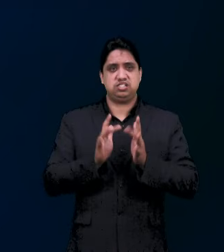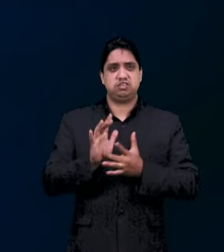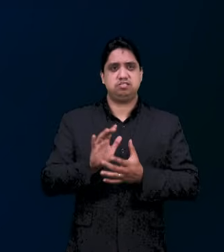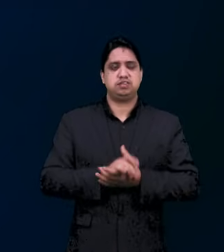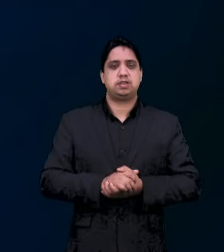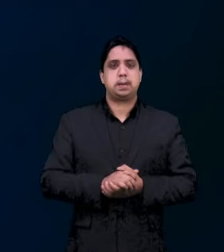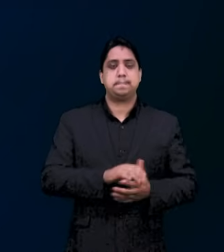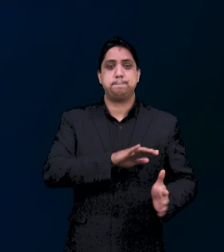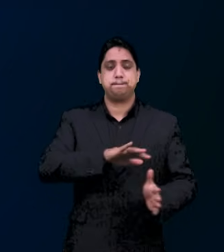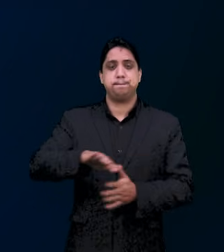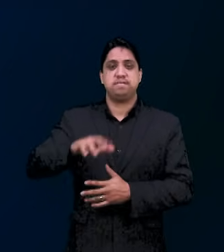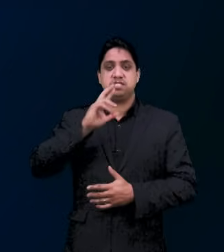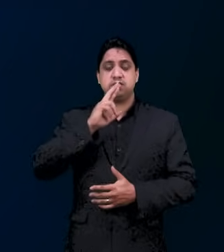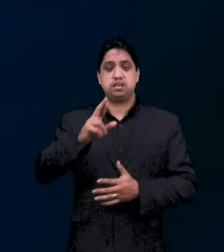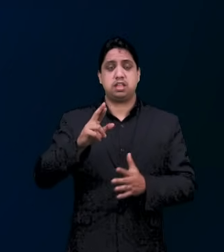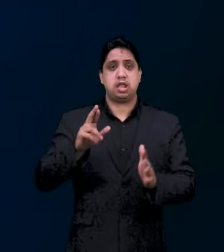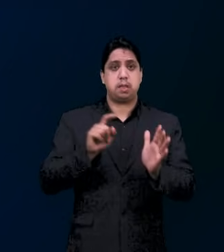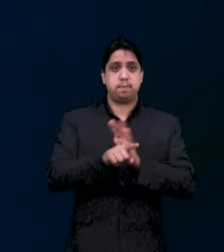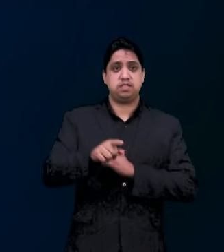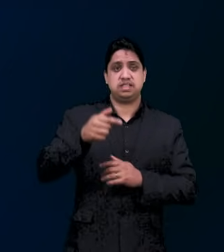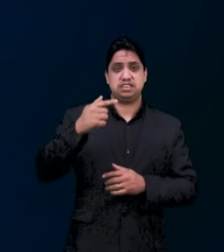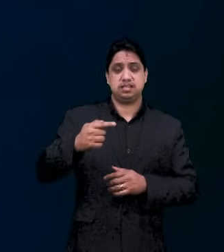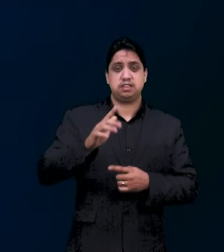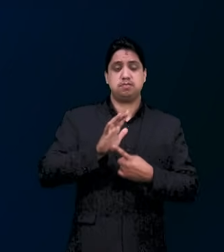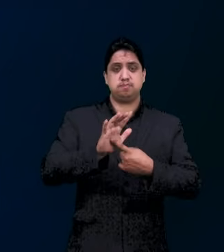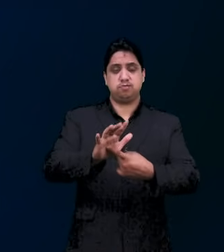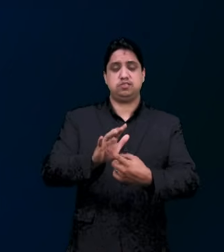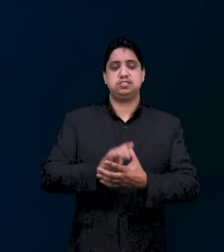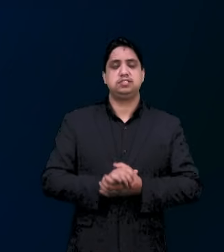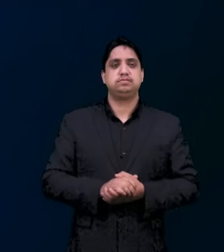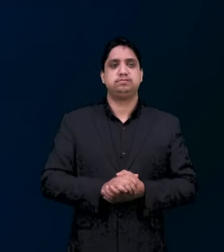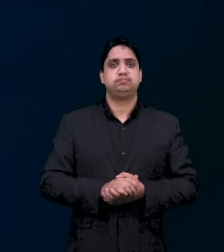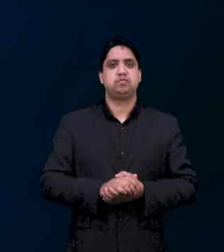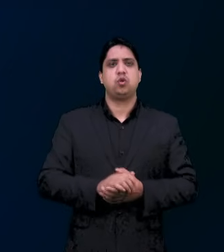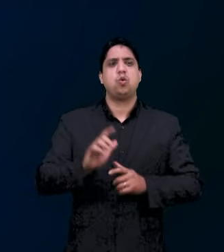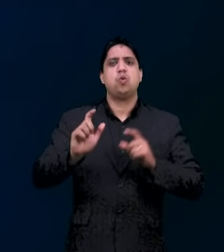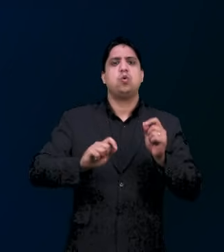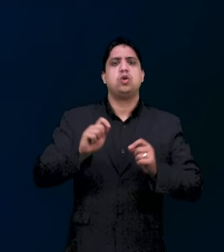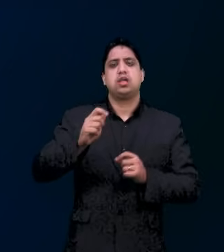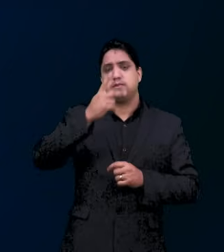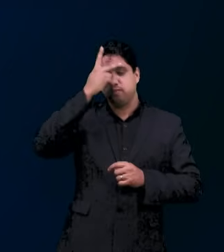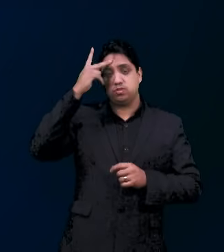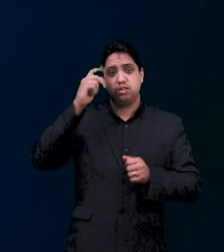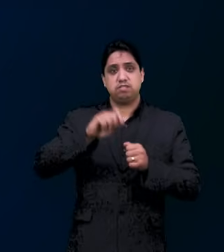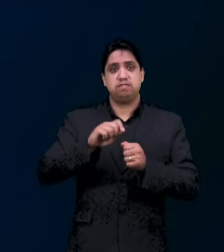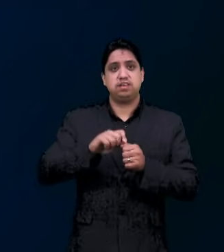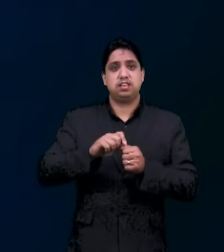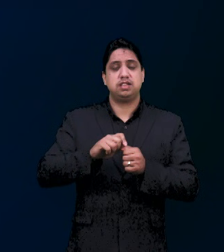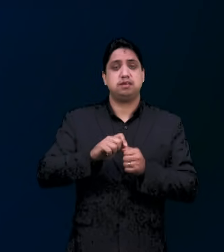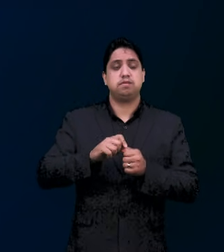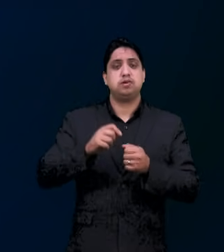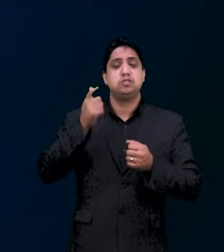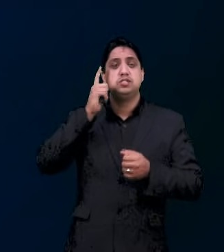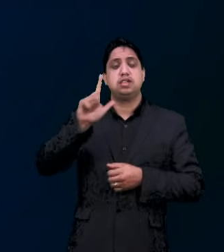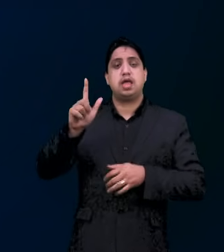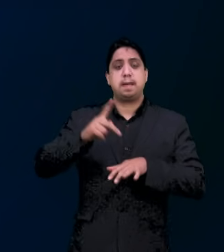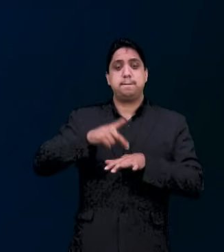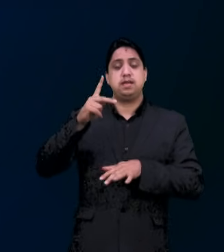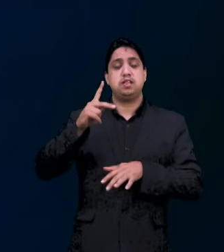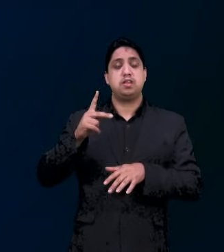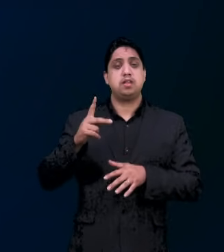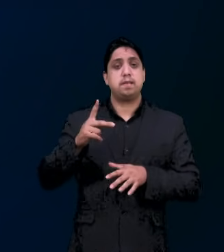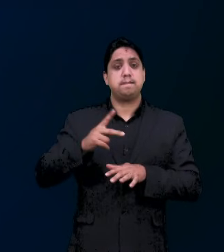En réponse à la question 7 qui dit, qu'est-ce que l'homme a fait pour avoir la perle de grand